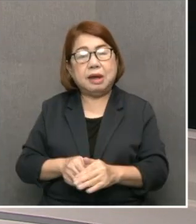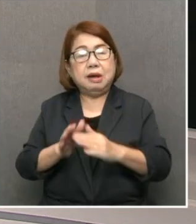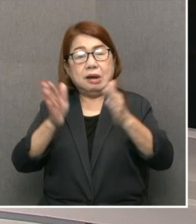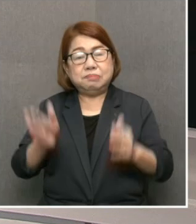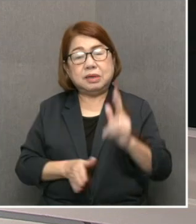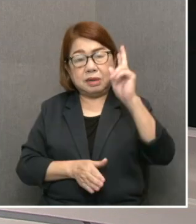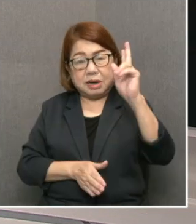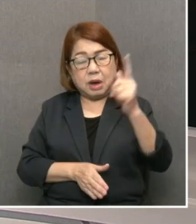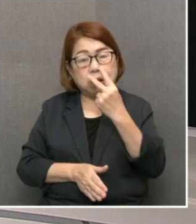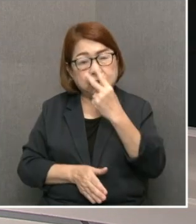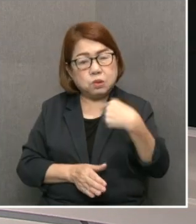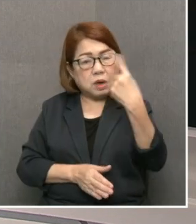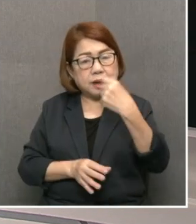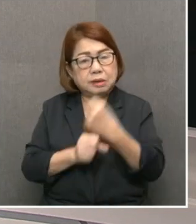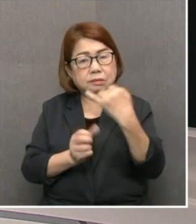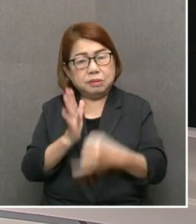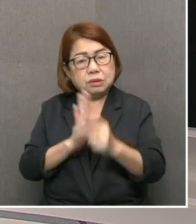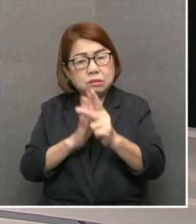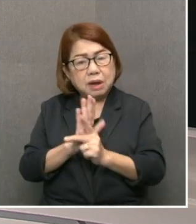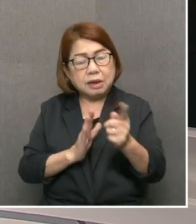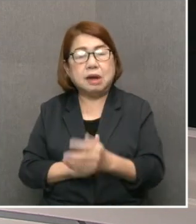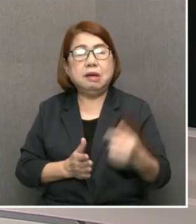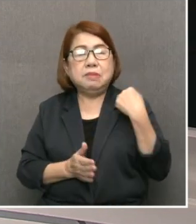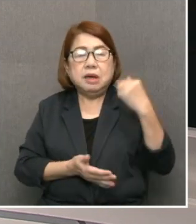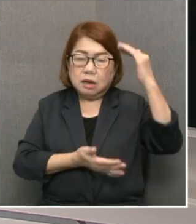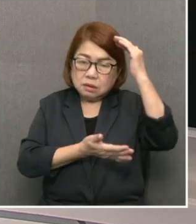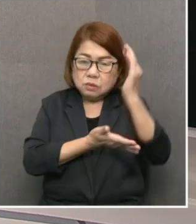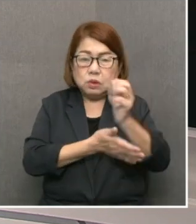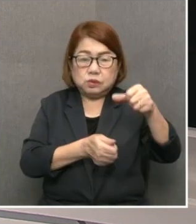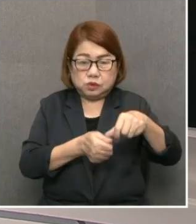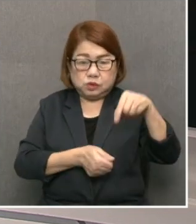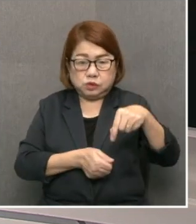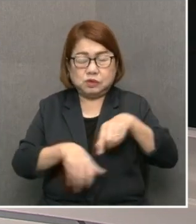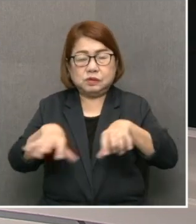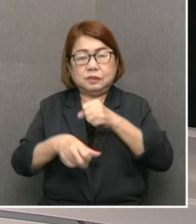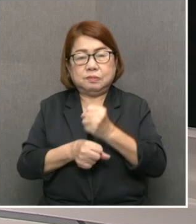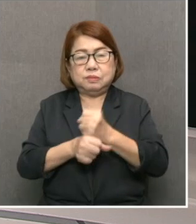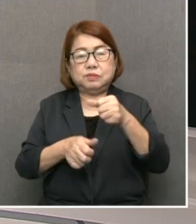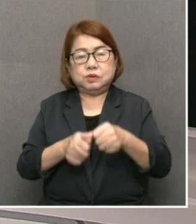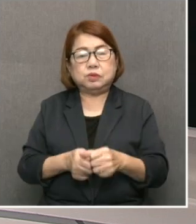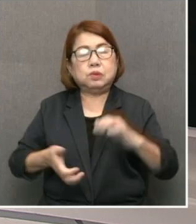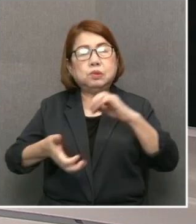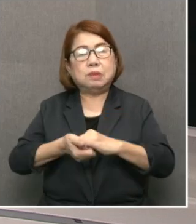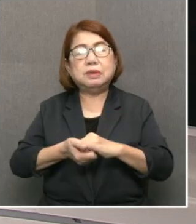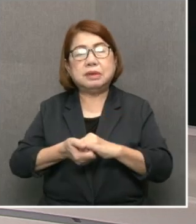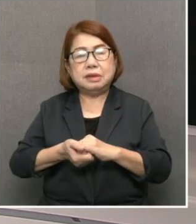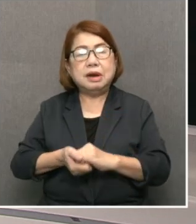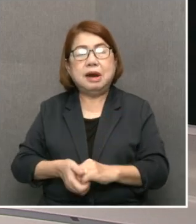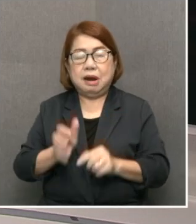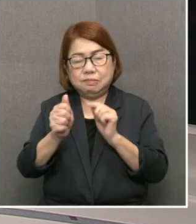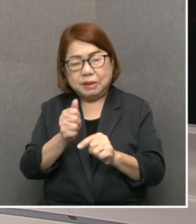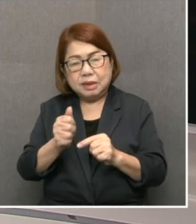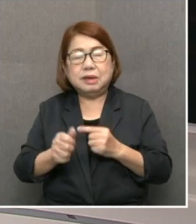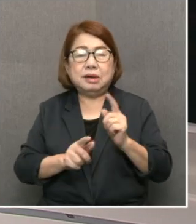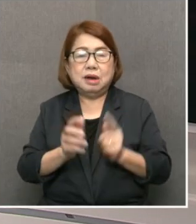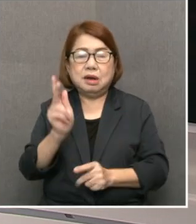แลการกระทำผิดกฎหมายก็จะมีเรื่องของฝ่ายปกครองเข้าไปดำเนินการตรงนี้แล้วก็ทำงานร่วมกับตำรวจด้วยก็เชื่อว่าถ้า